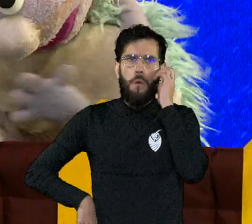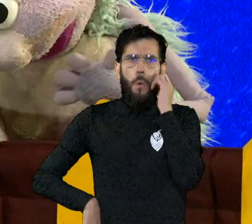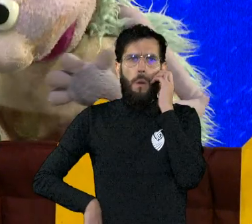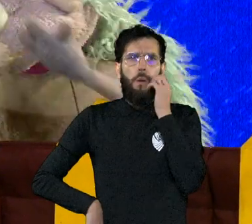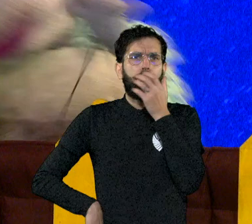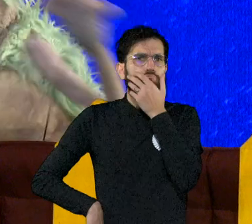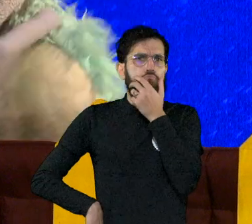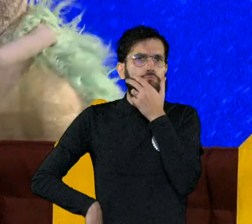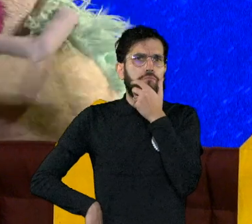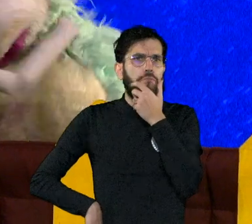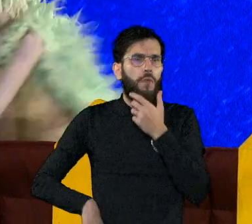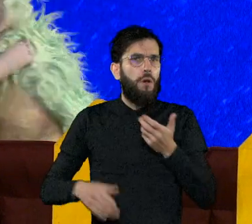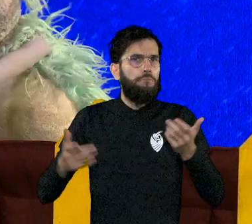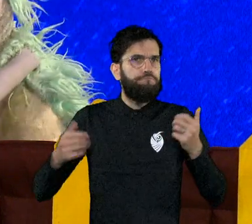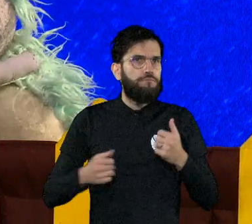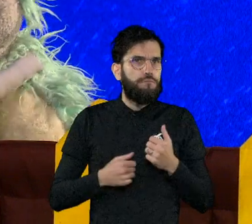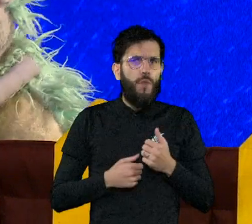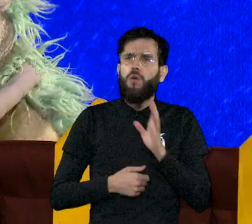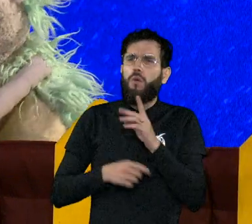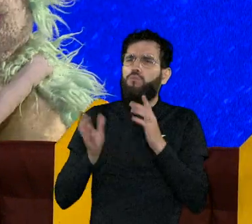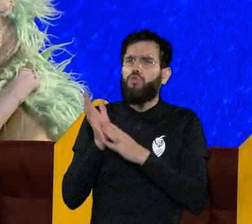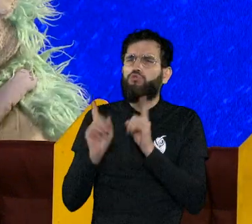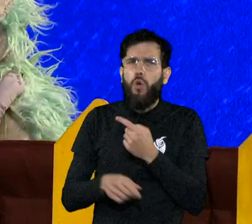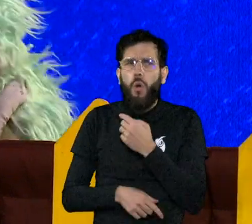Fúha. Čo, Murko? A čo?